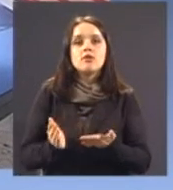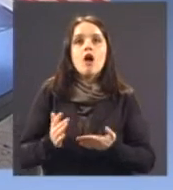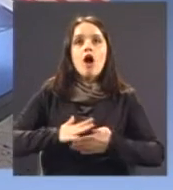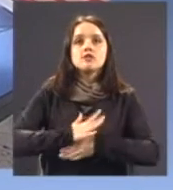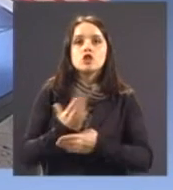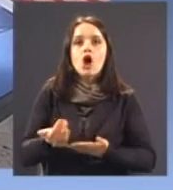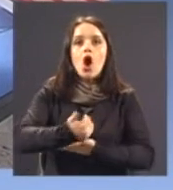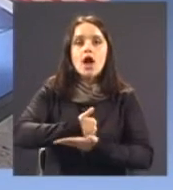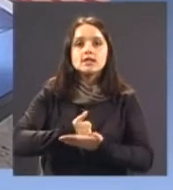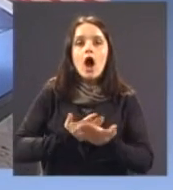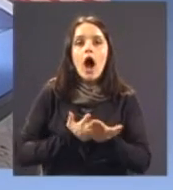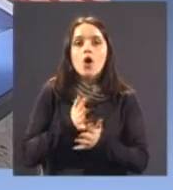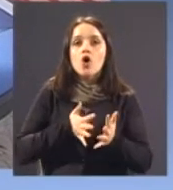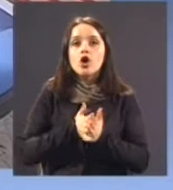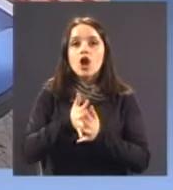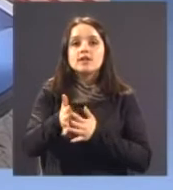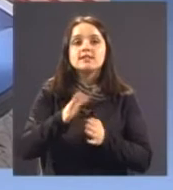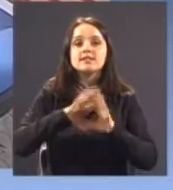tog školovanja koje prođe